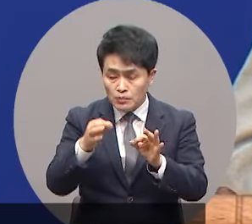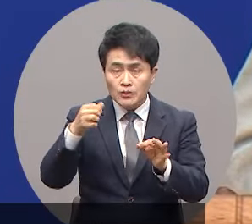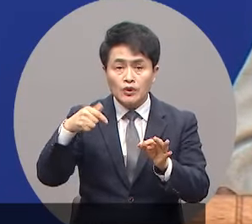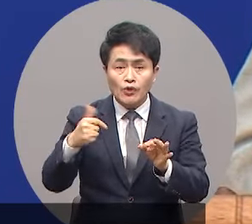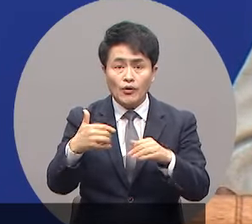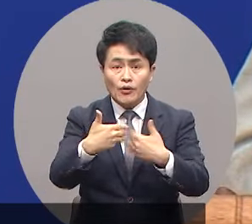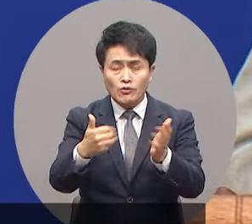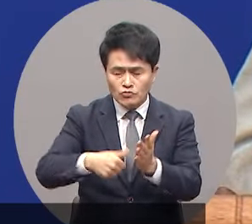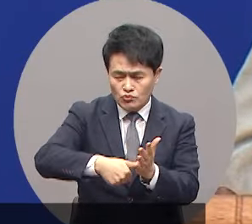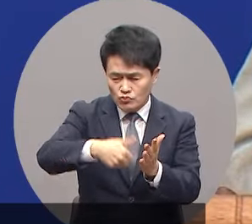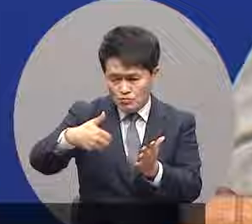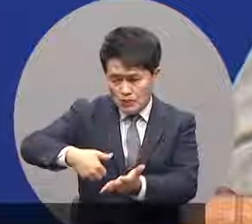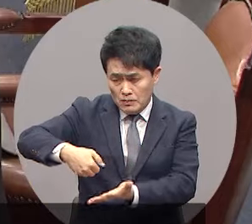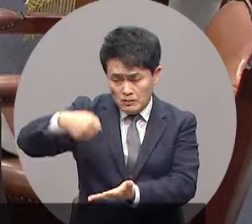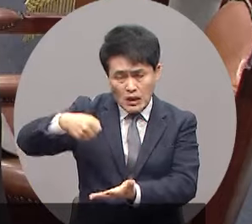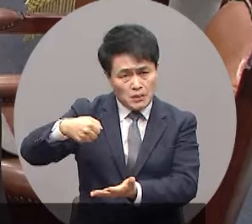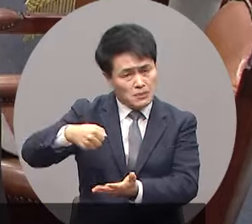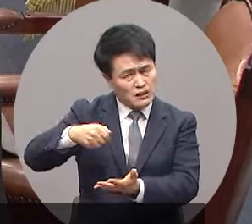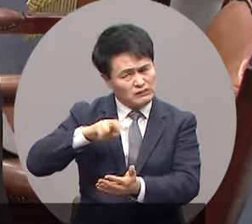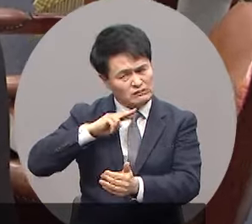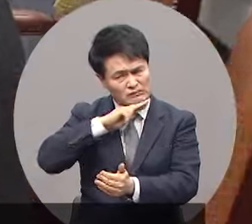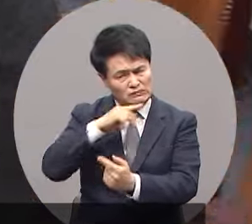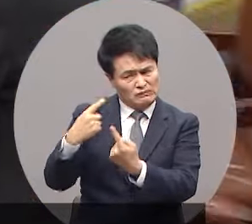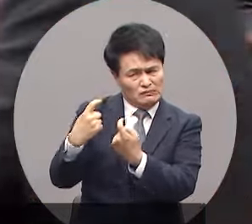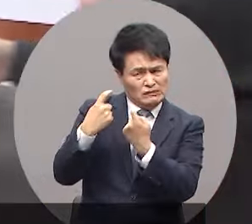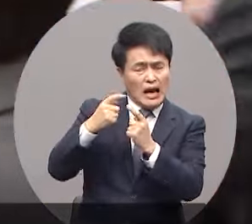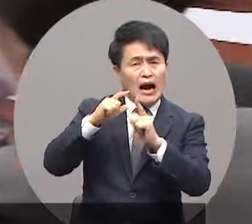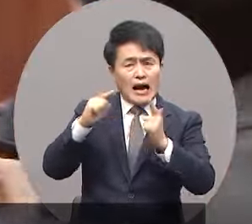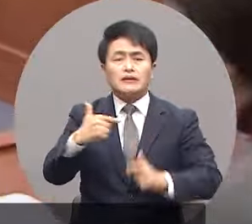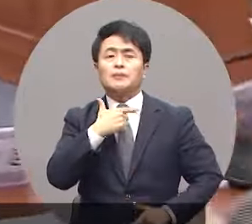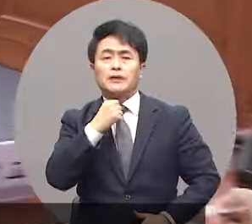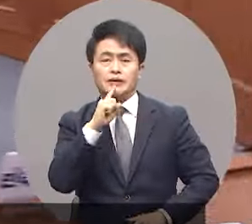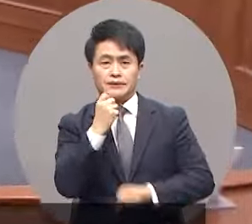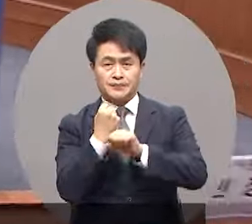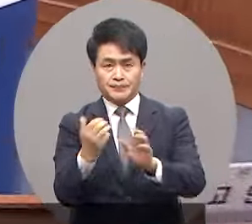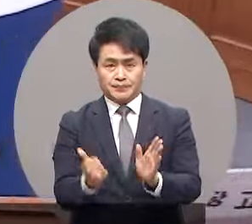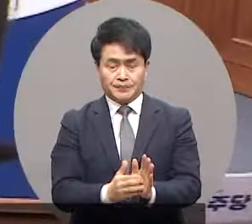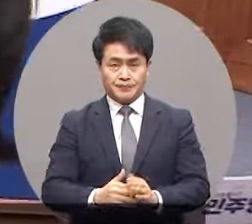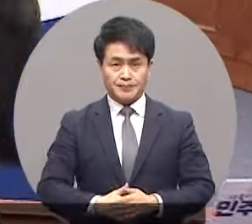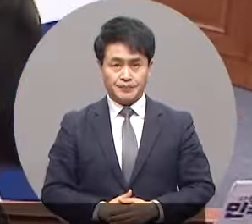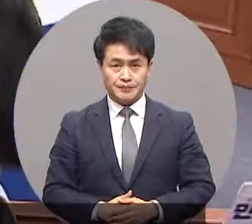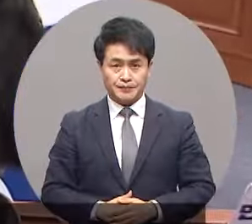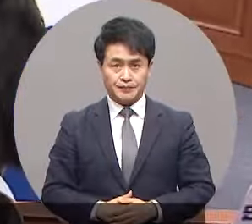명품 가방 수수 의혹 때문이 아니길 바란다고 지적했습니다. MBC 뉴스 김민영입니다.